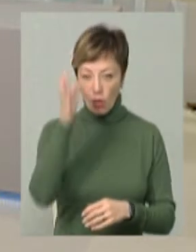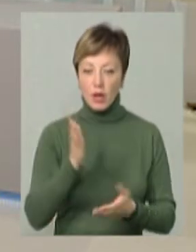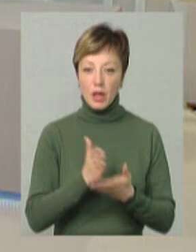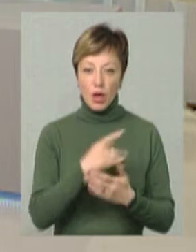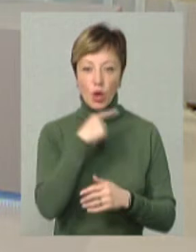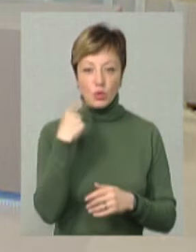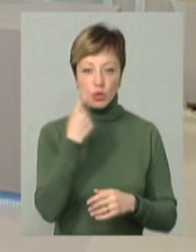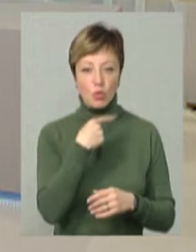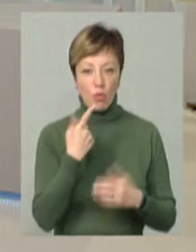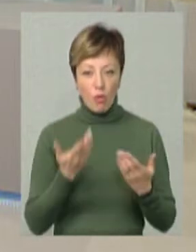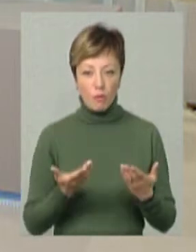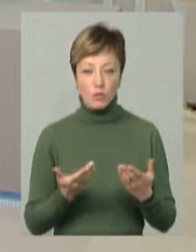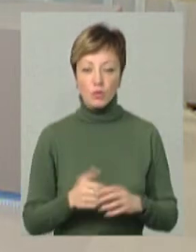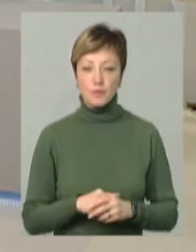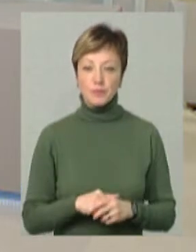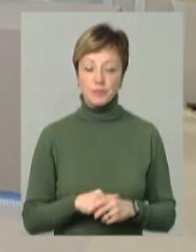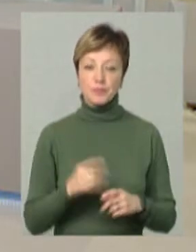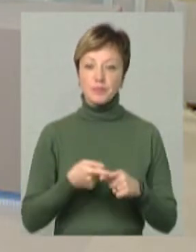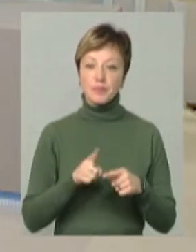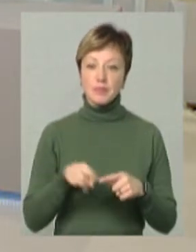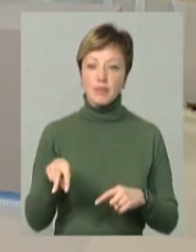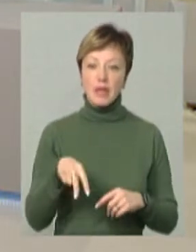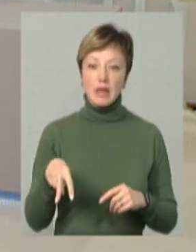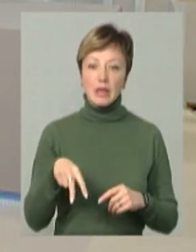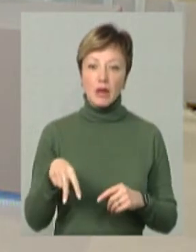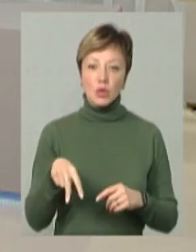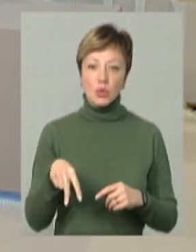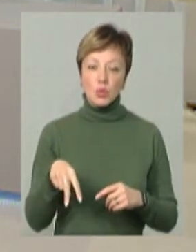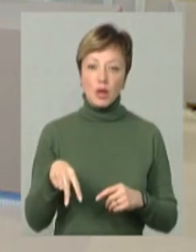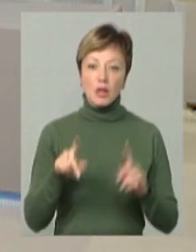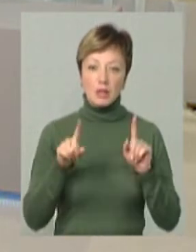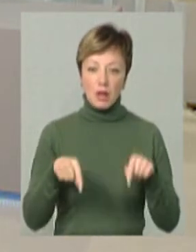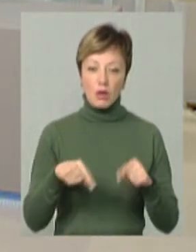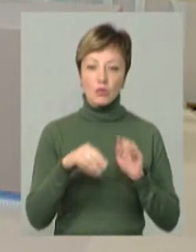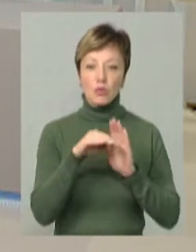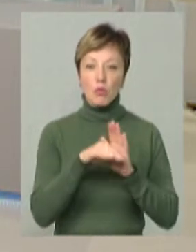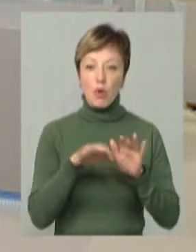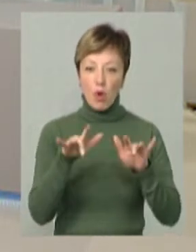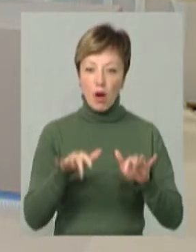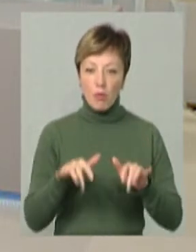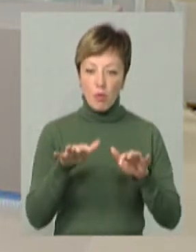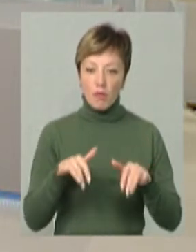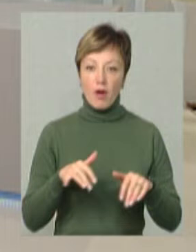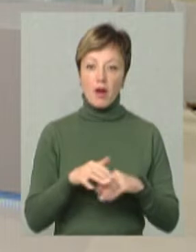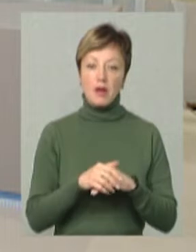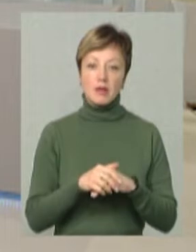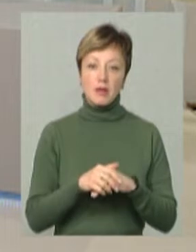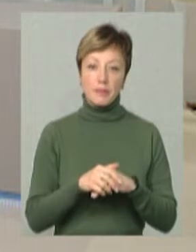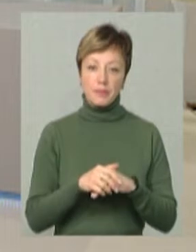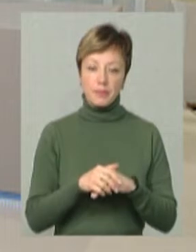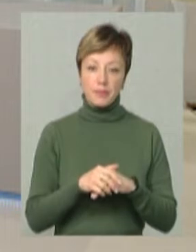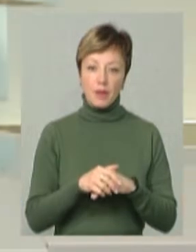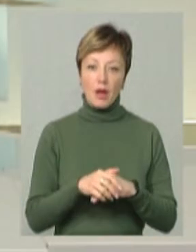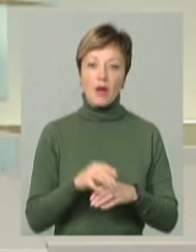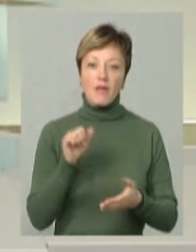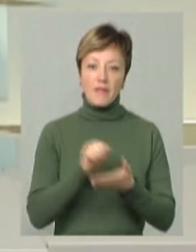є російськомовною. Це література також з програмування, з інформатики, література.